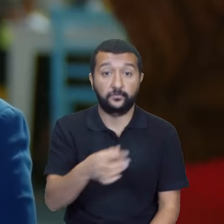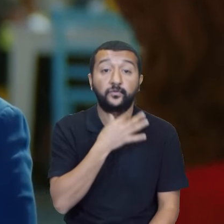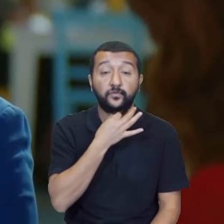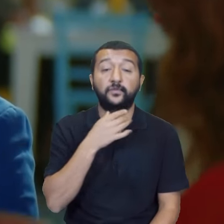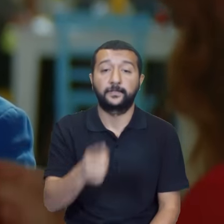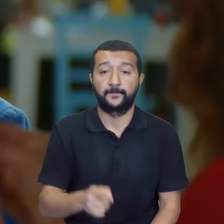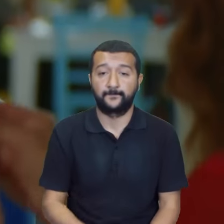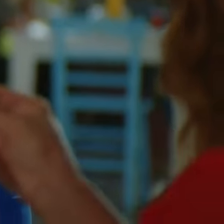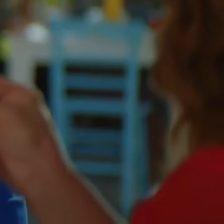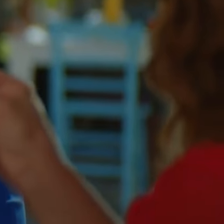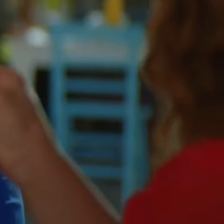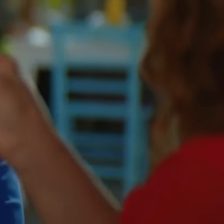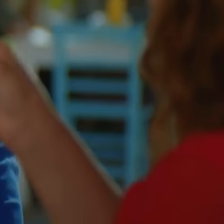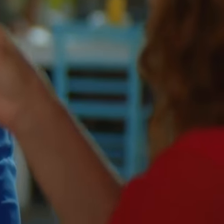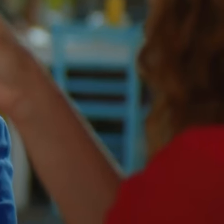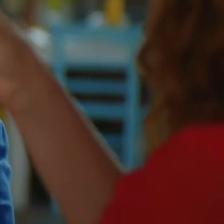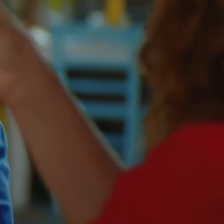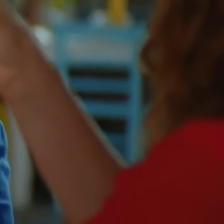lütfen?